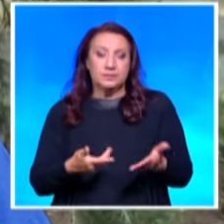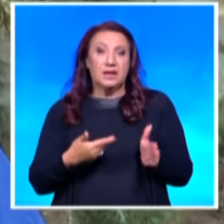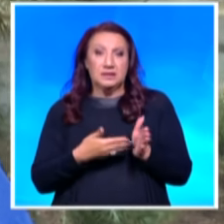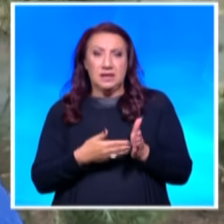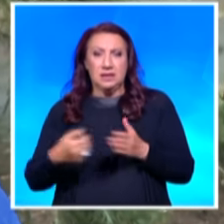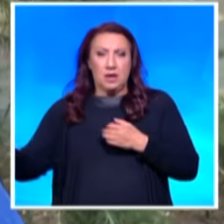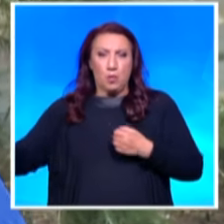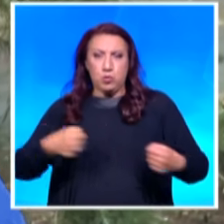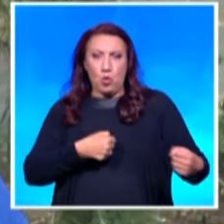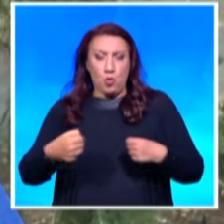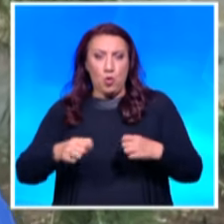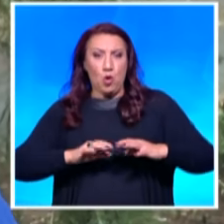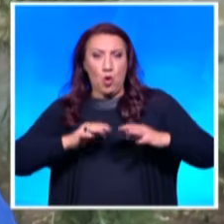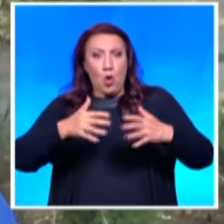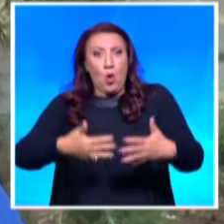тази агресия